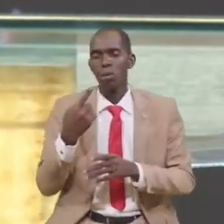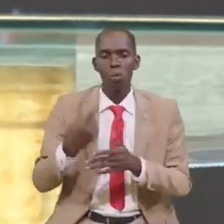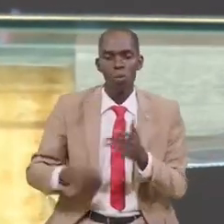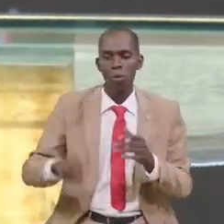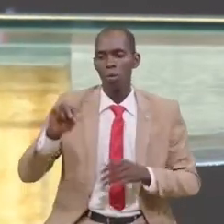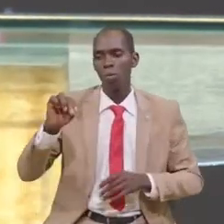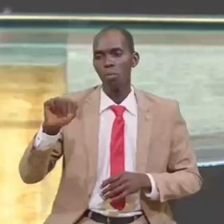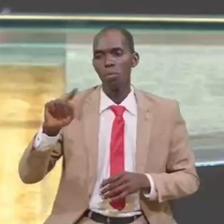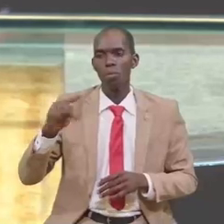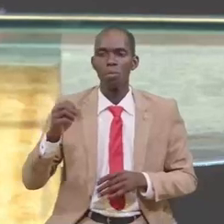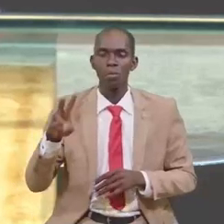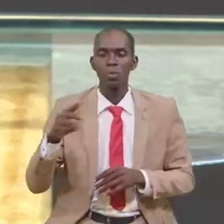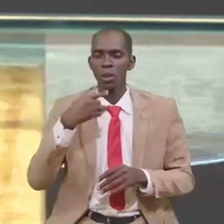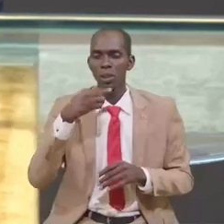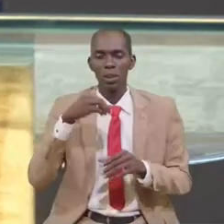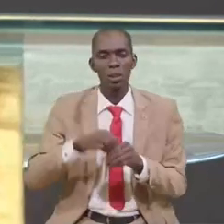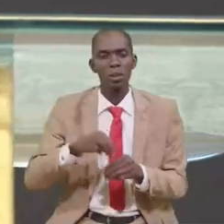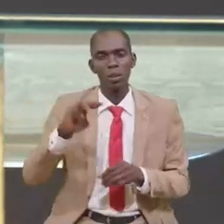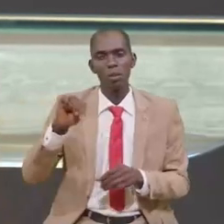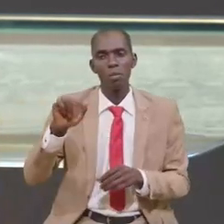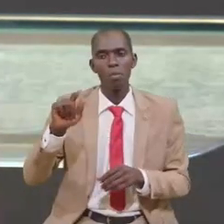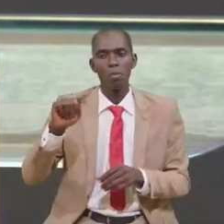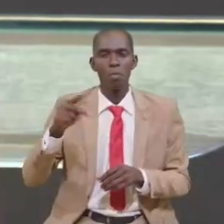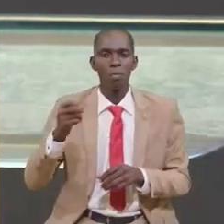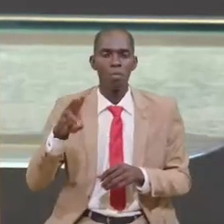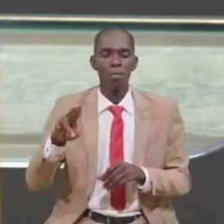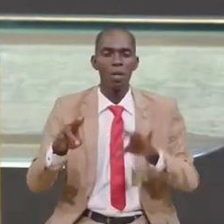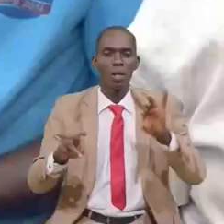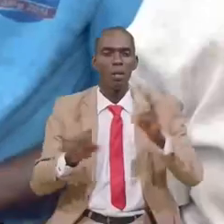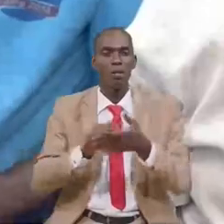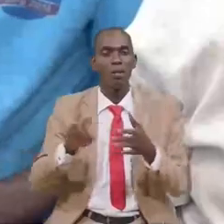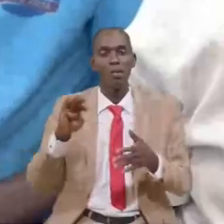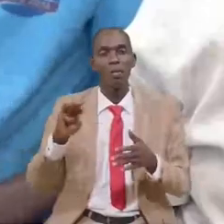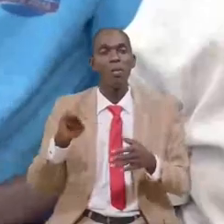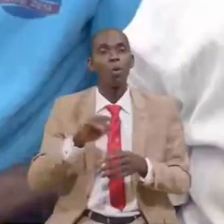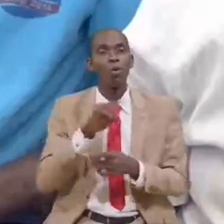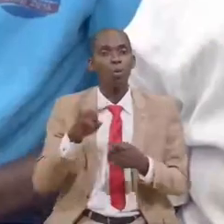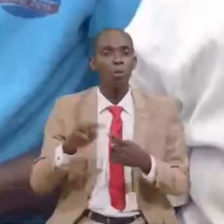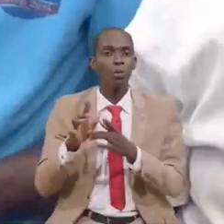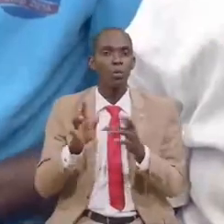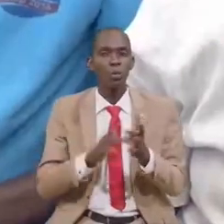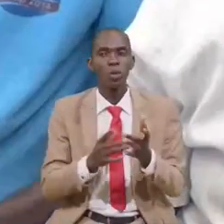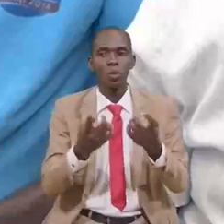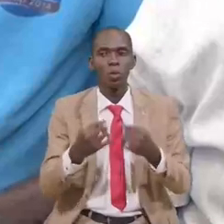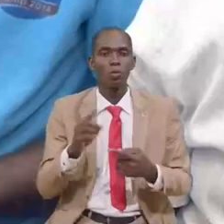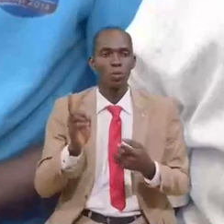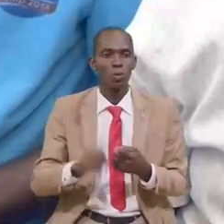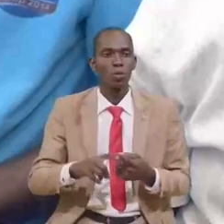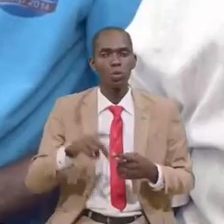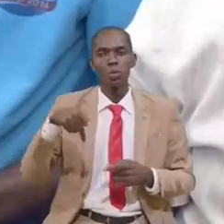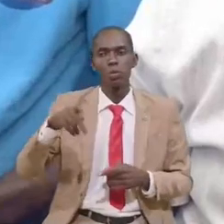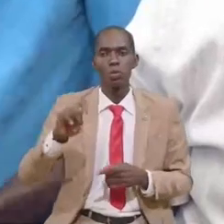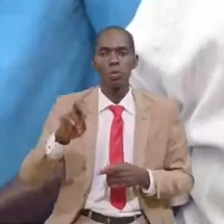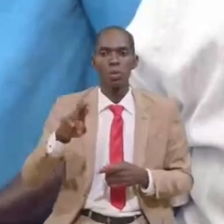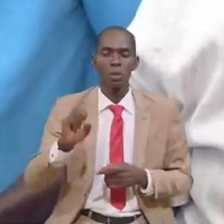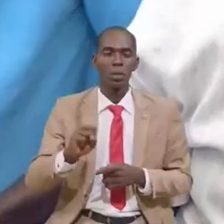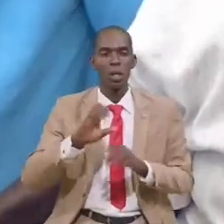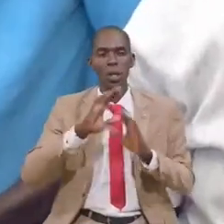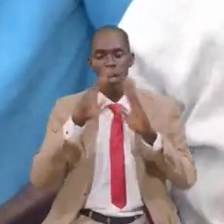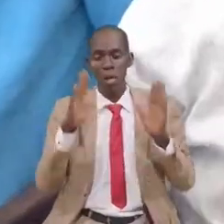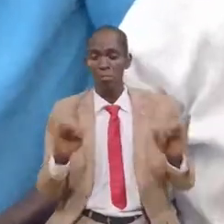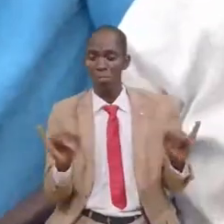dit. Matthieu 8, le verset 14 dit, Jésus se rendit ensemble, le même récit, Jésus se